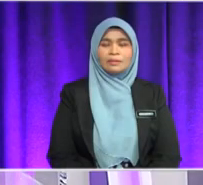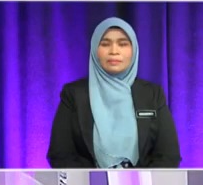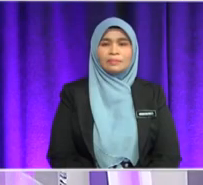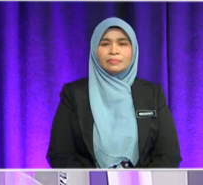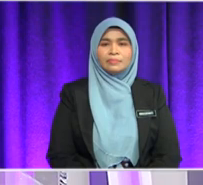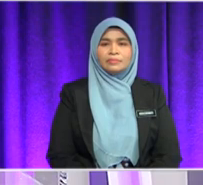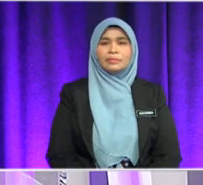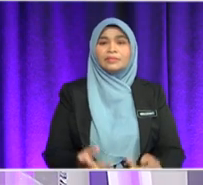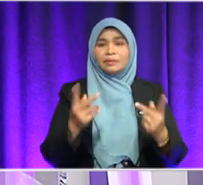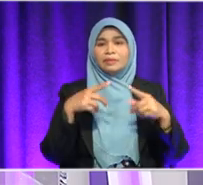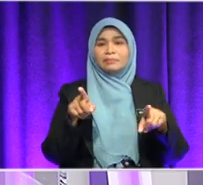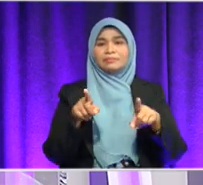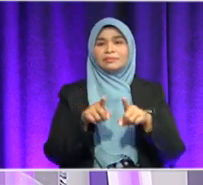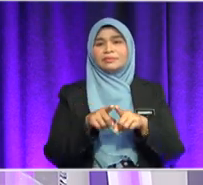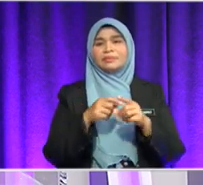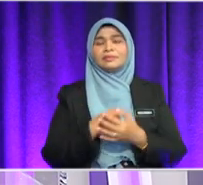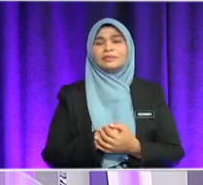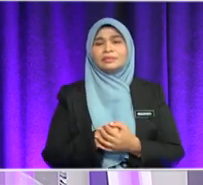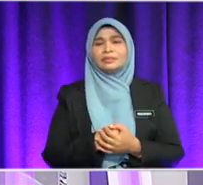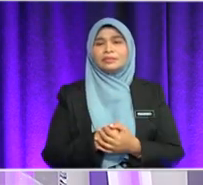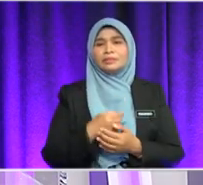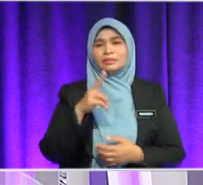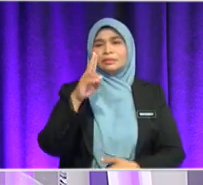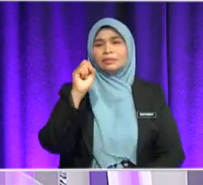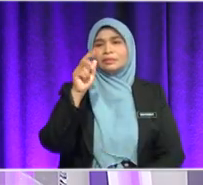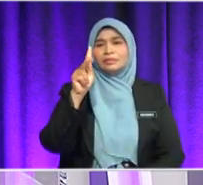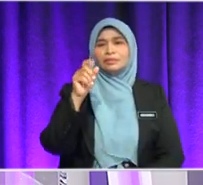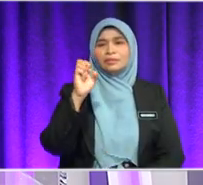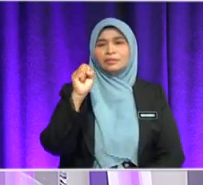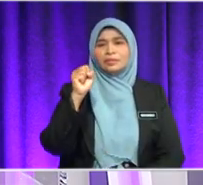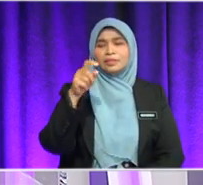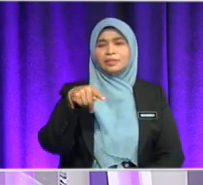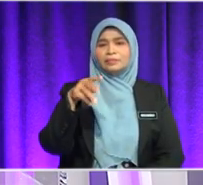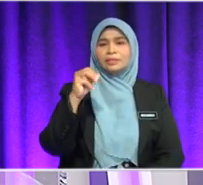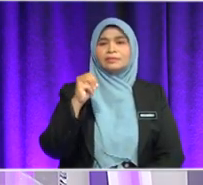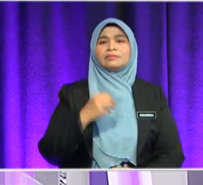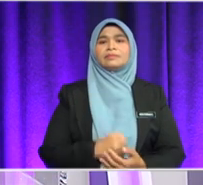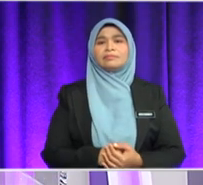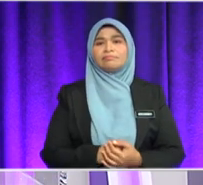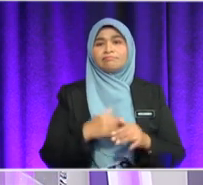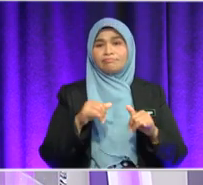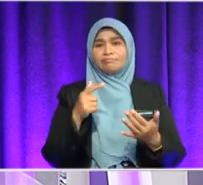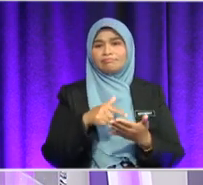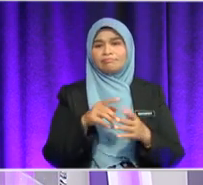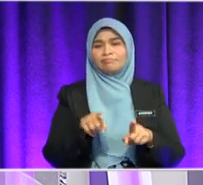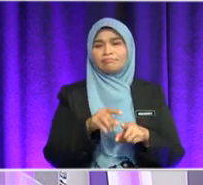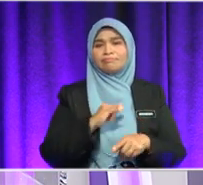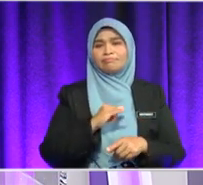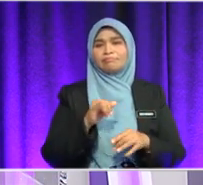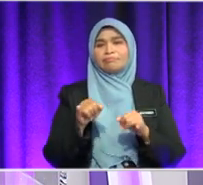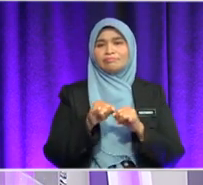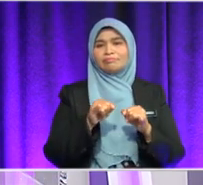kembali bersua dalam sukses SPM 2022 masih lagi bersama dengan saya Lukman Hakim juga